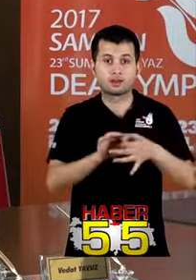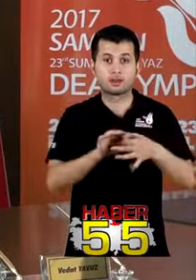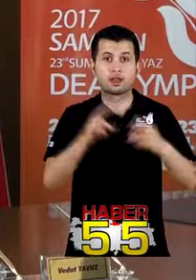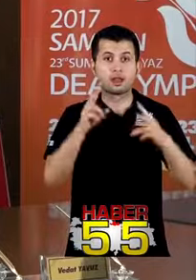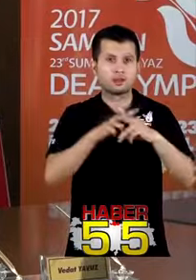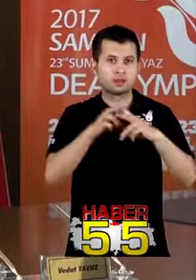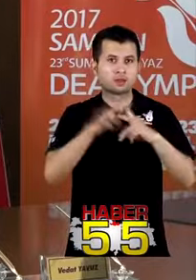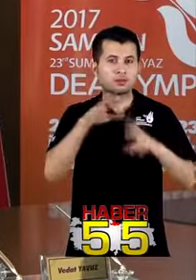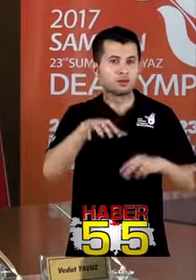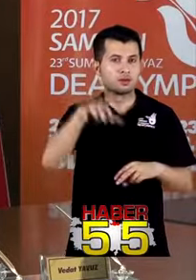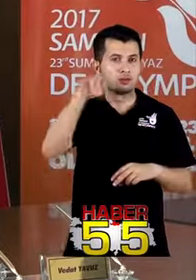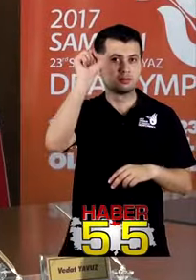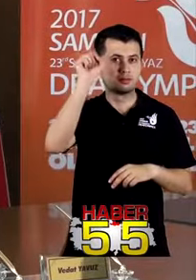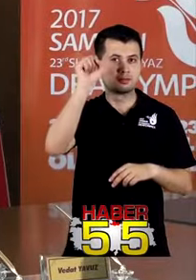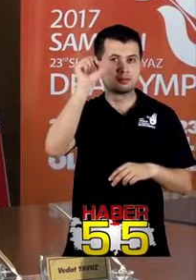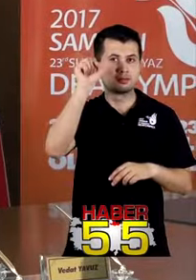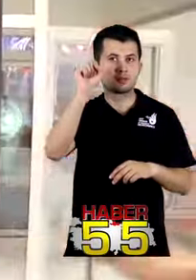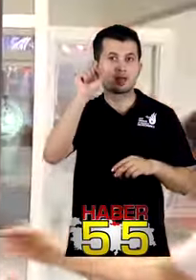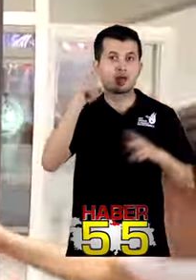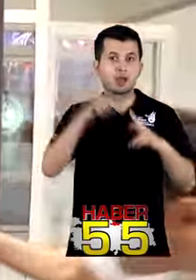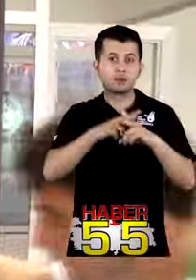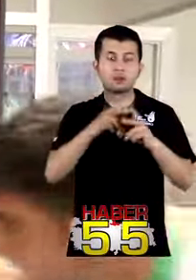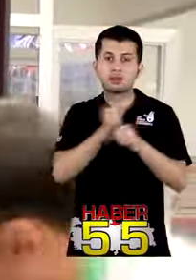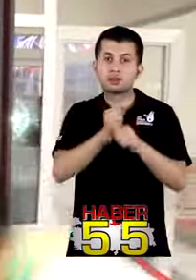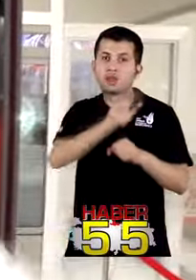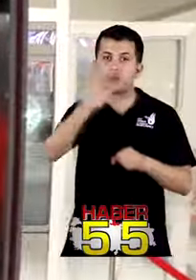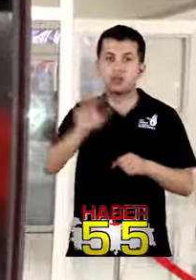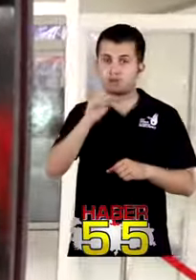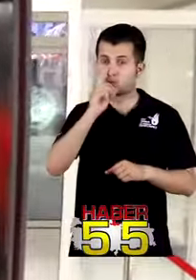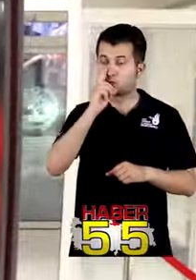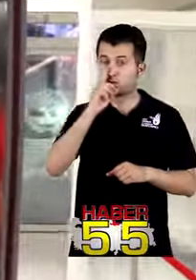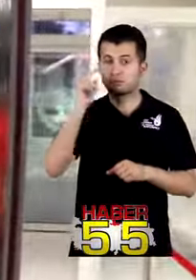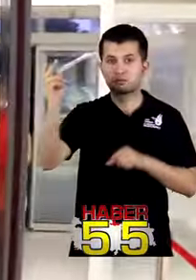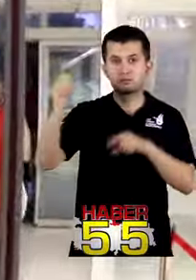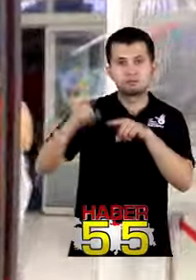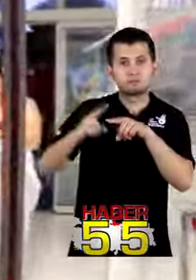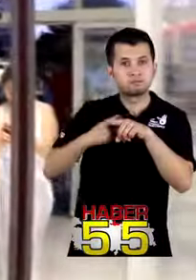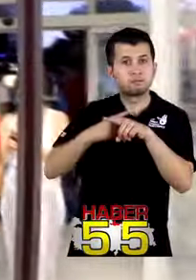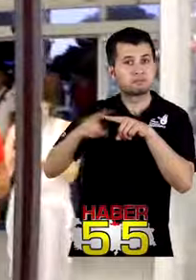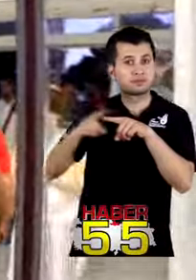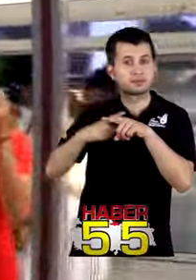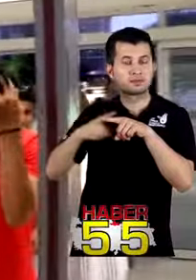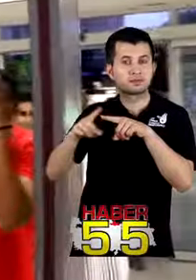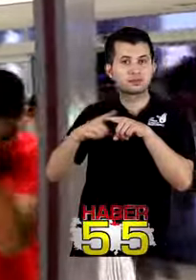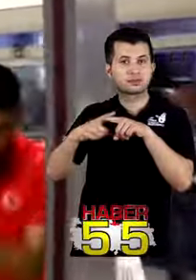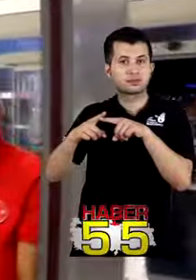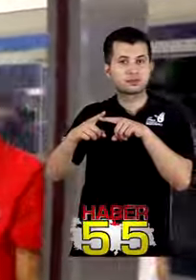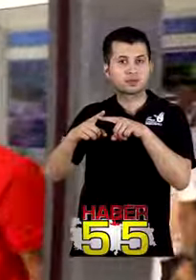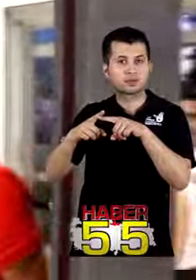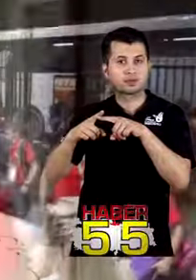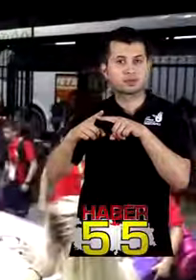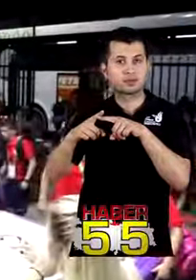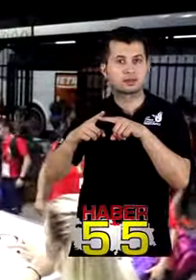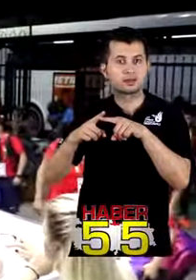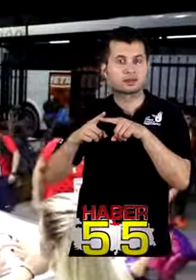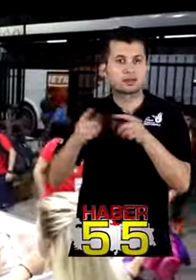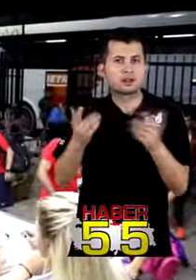ilgili Emniyet Müdürlüğü olarak Emniyet Genel Müdürlüğümüzden de aldığımız